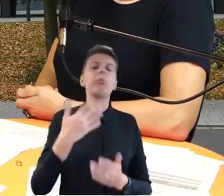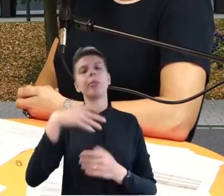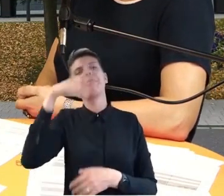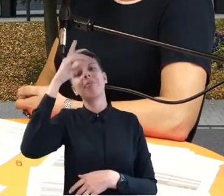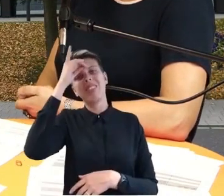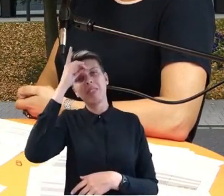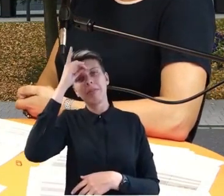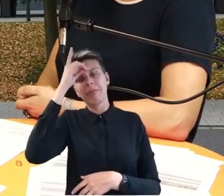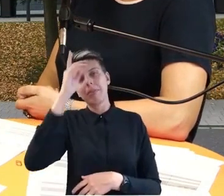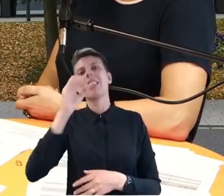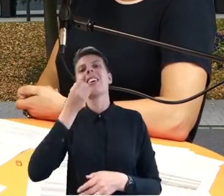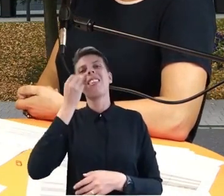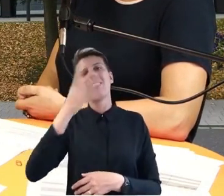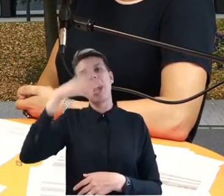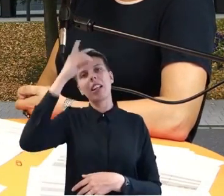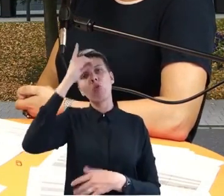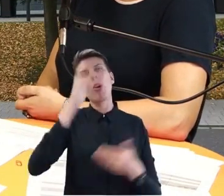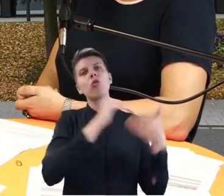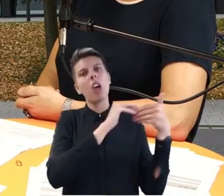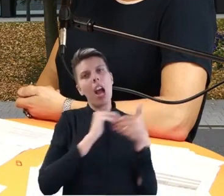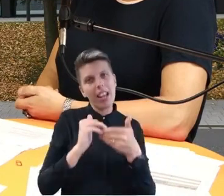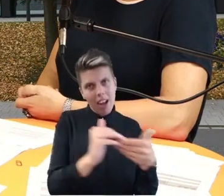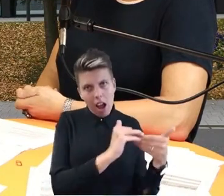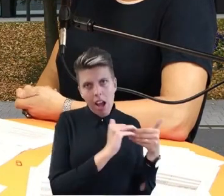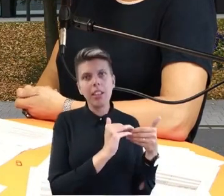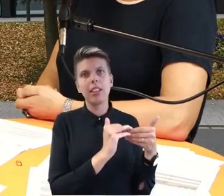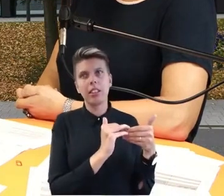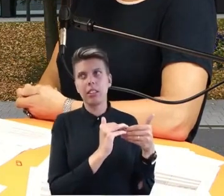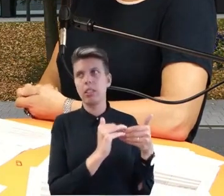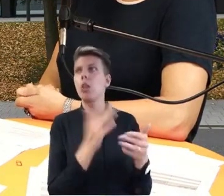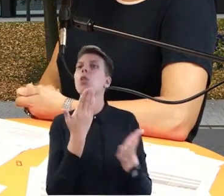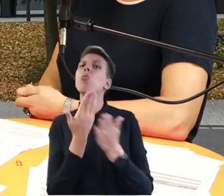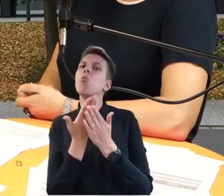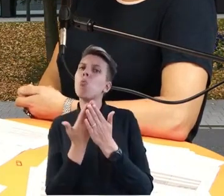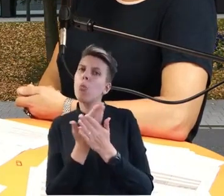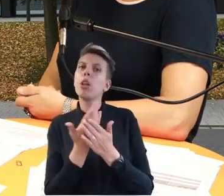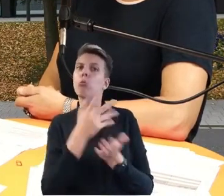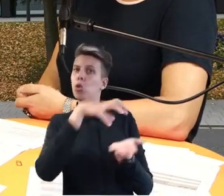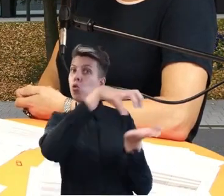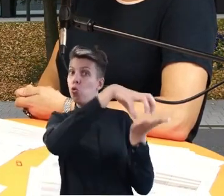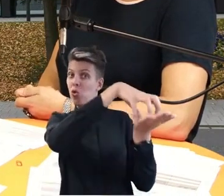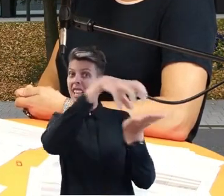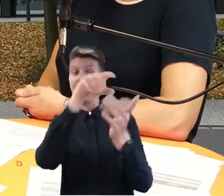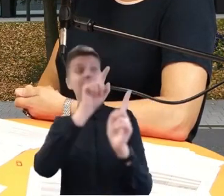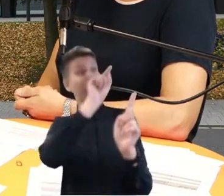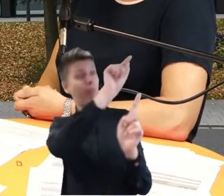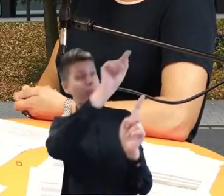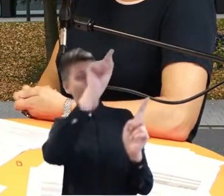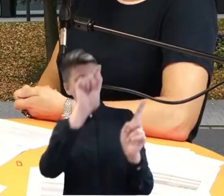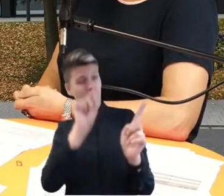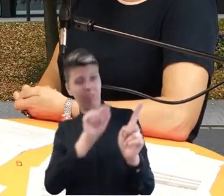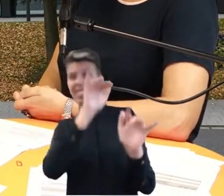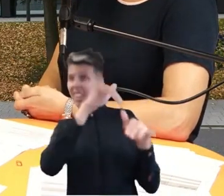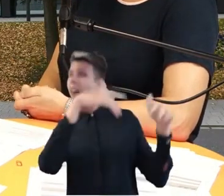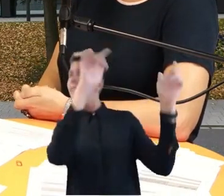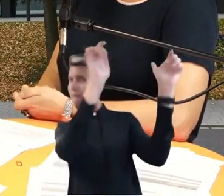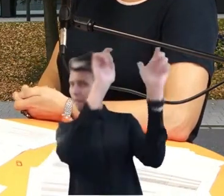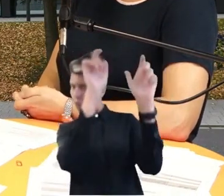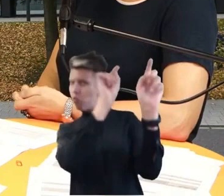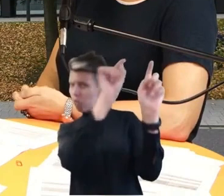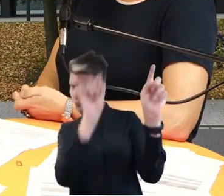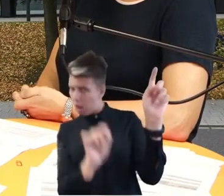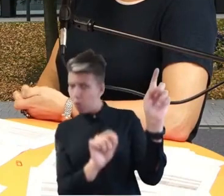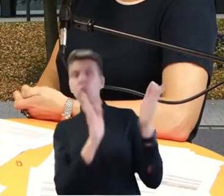ist solche feierlichkeiten da haben wir kontakte hatten kontakte zu den städten wo diese veranstaltung stattgefunden